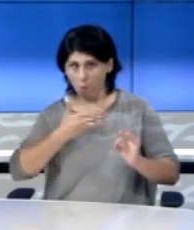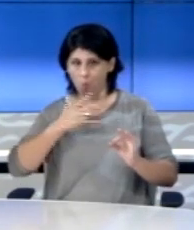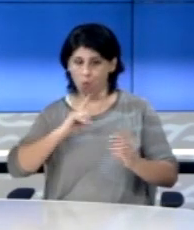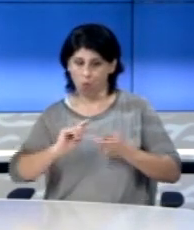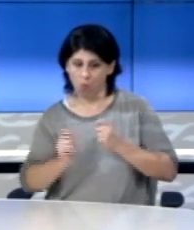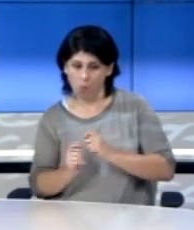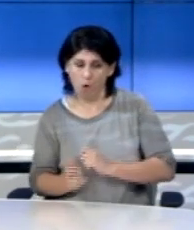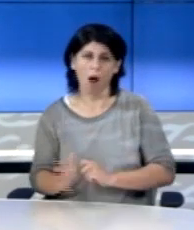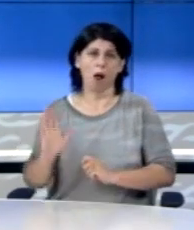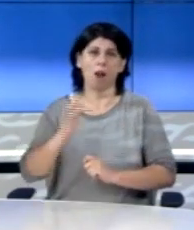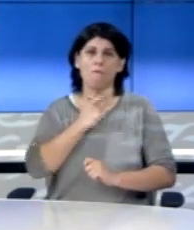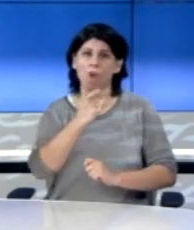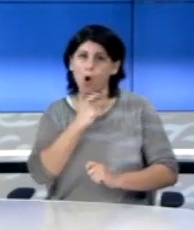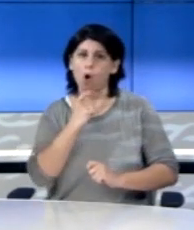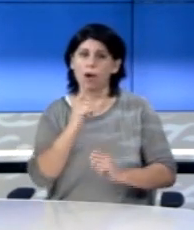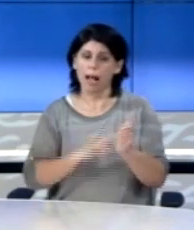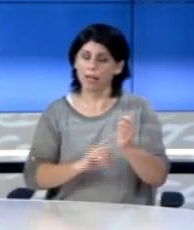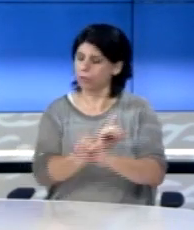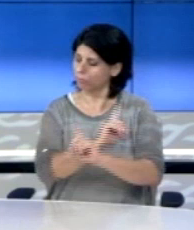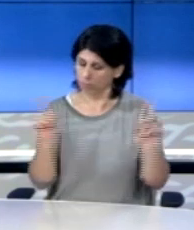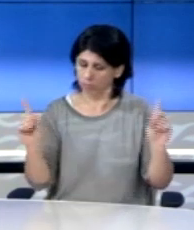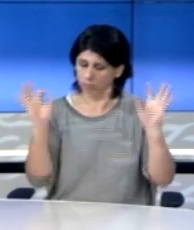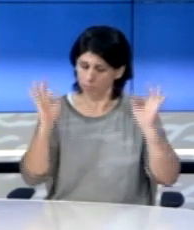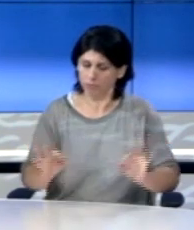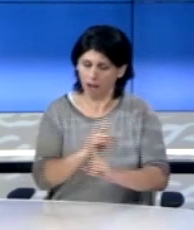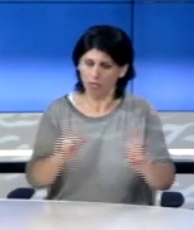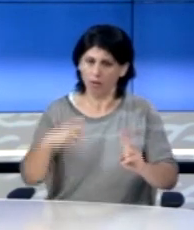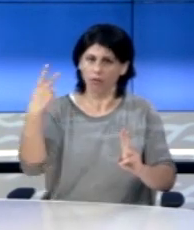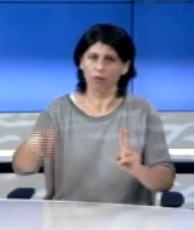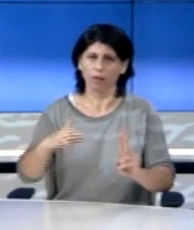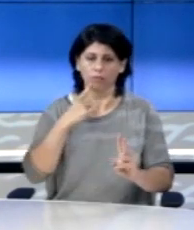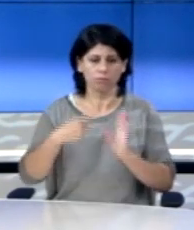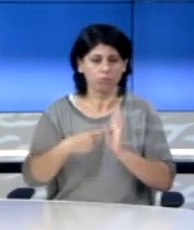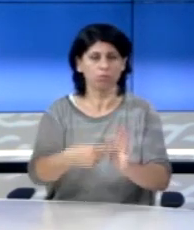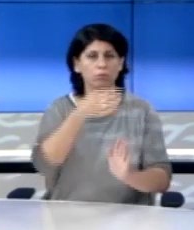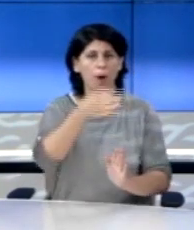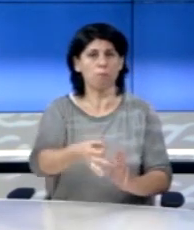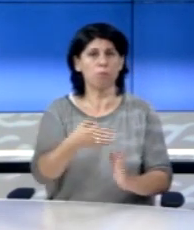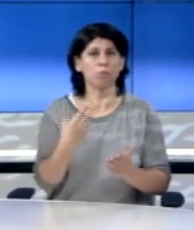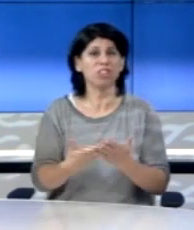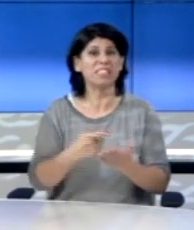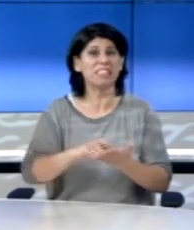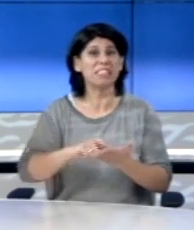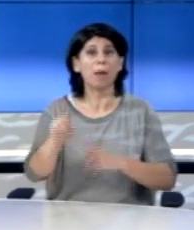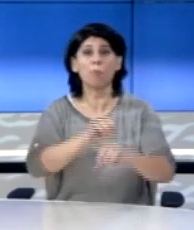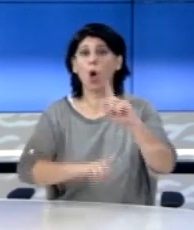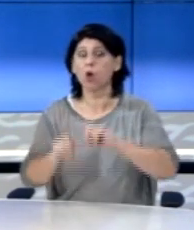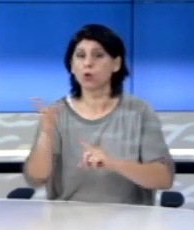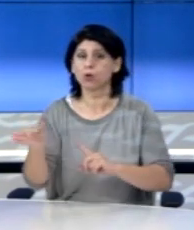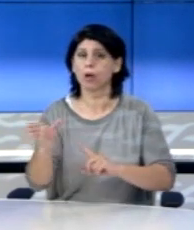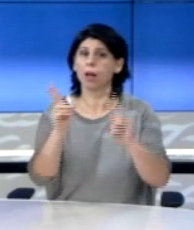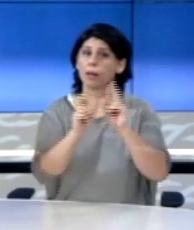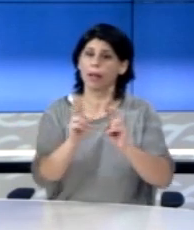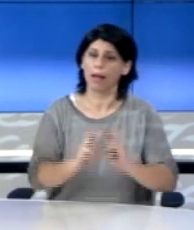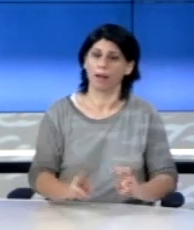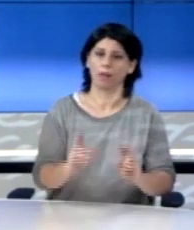παραποίηση χαρακτηριστικών και φωνής, αποκαλύπτοντας πλήρως τα στοιχεία τους, ώστε να μπορούν να ελεγχθούν και